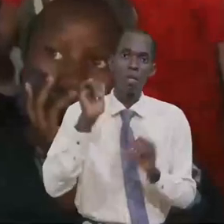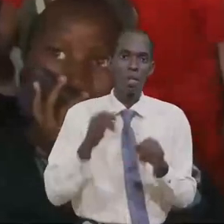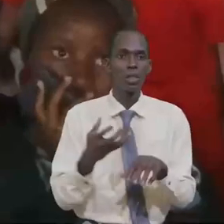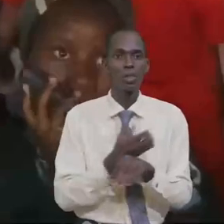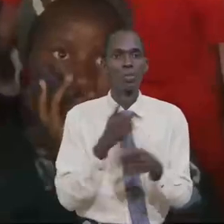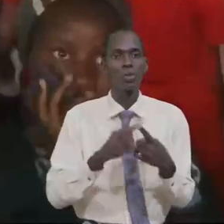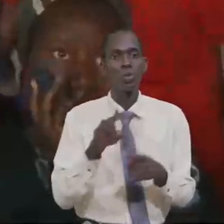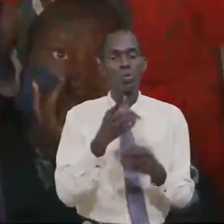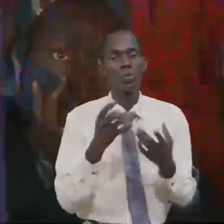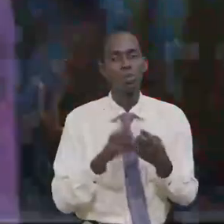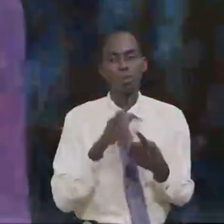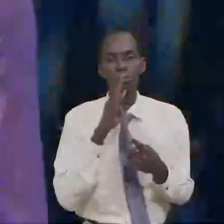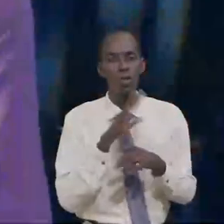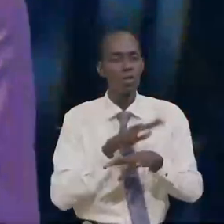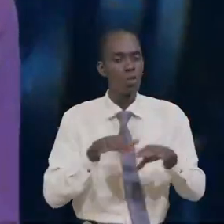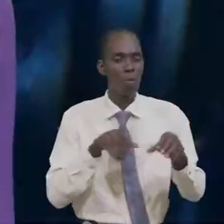combattre